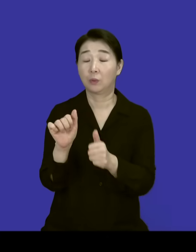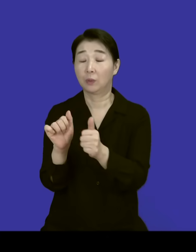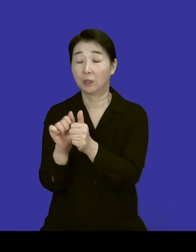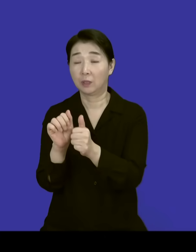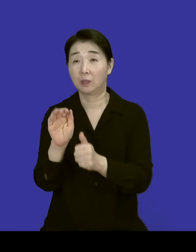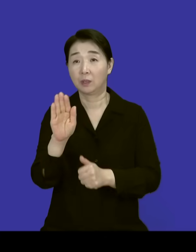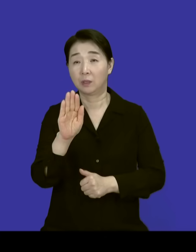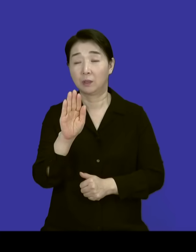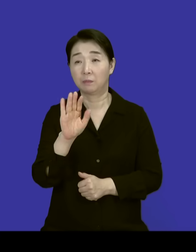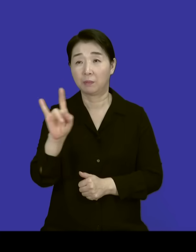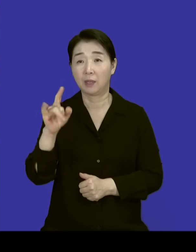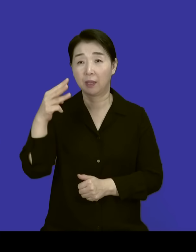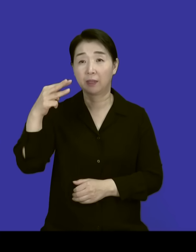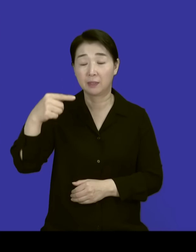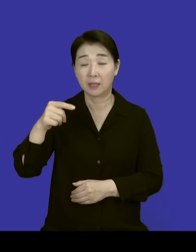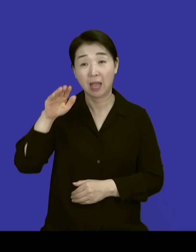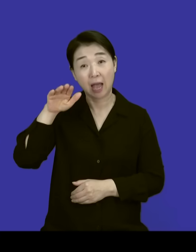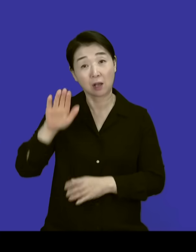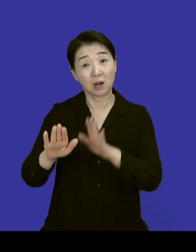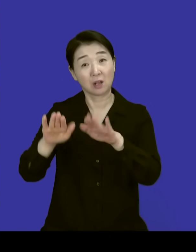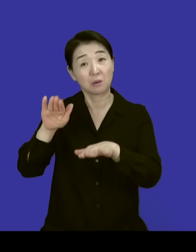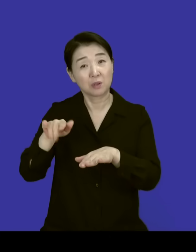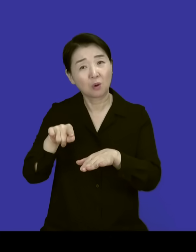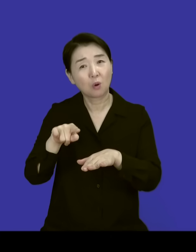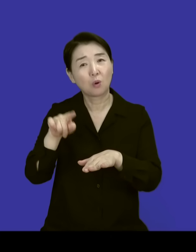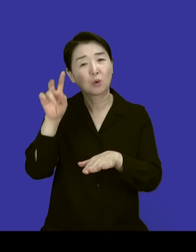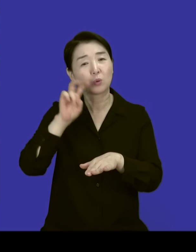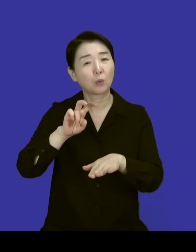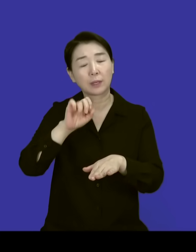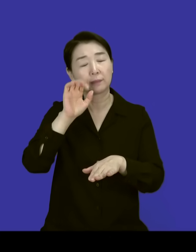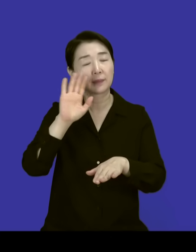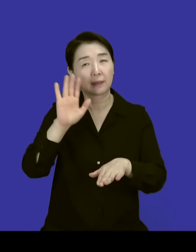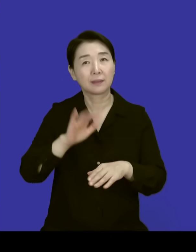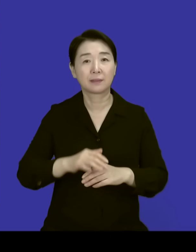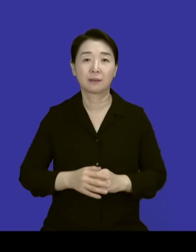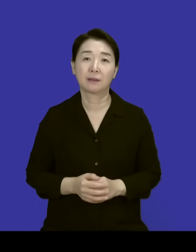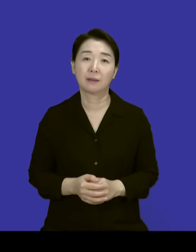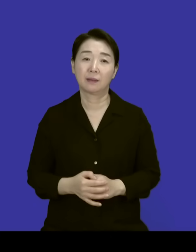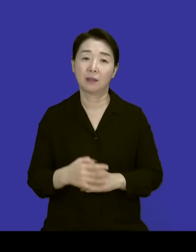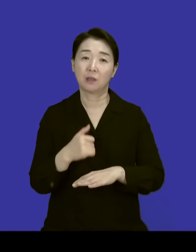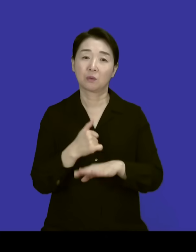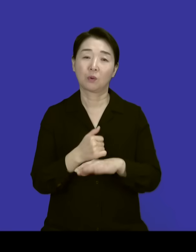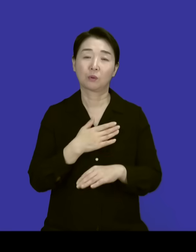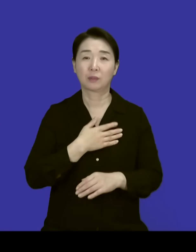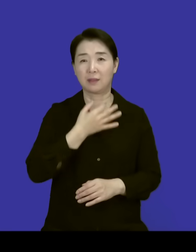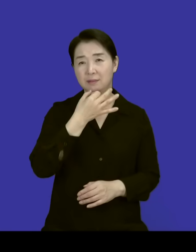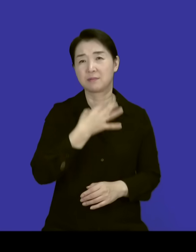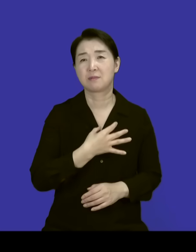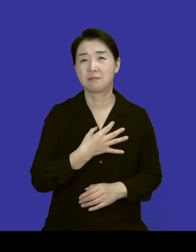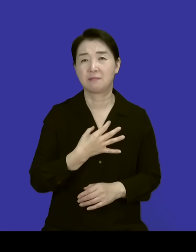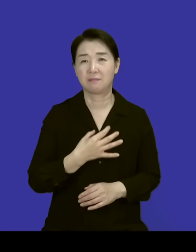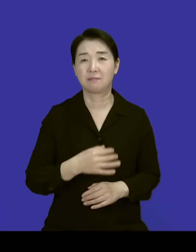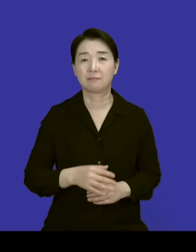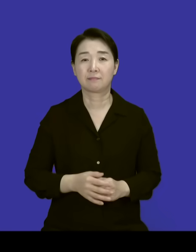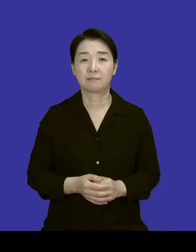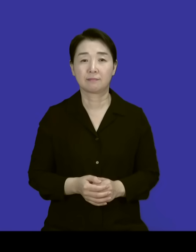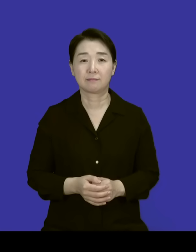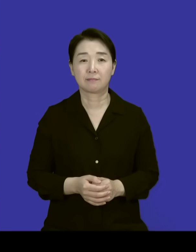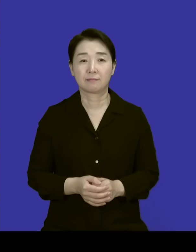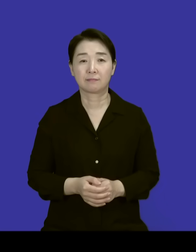스텝 바이 스텝이라는 노래로 근데 안 됐어요 사실은요. 예. 그러다 보니까 이제 되게 힘듦이 오더라고요. 위기감이 저한테. 오죠.